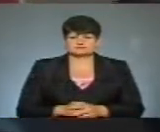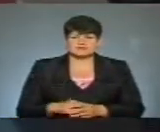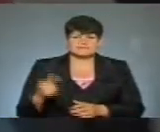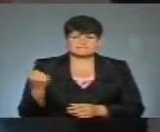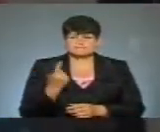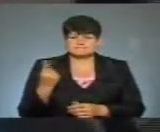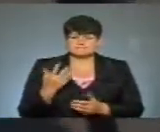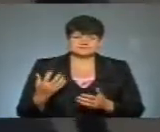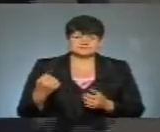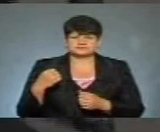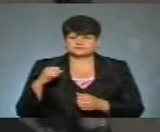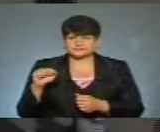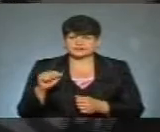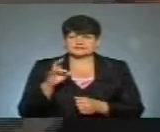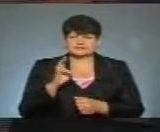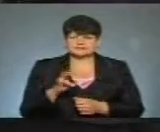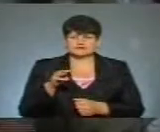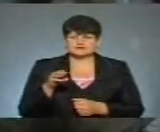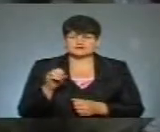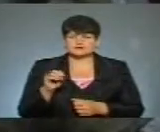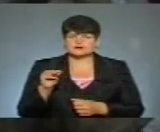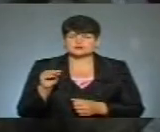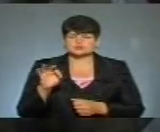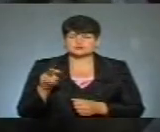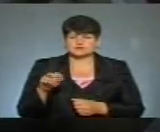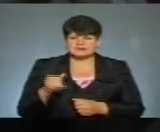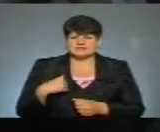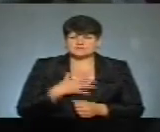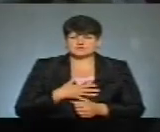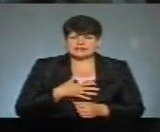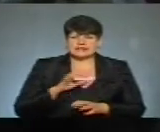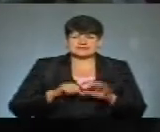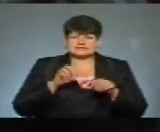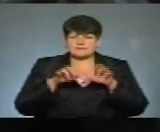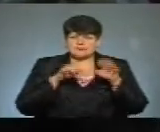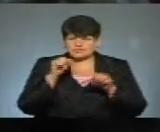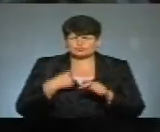Першою прийшла рятувальниця Наталія Тяжола. Якраз я хвилювалася через драбини, така трошки боягузка.